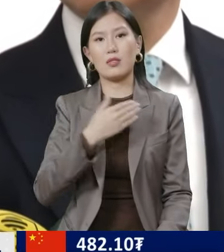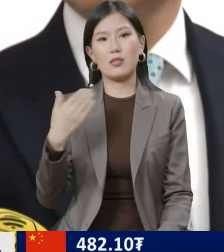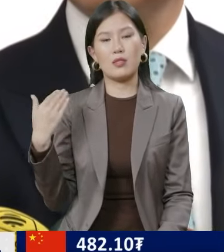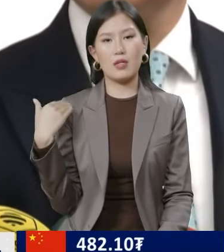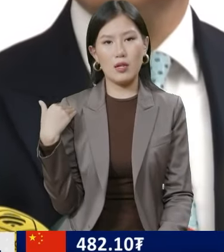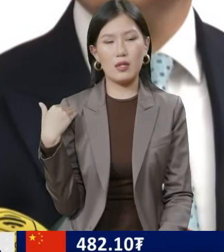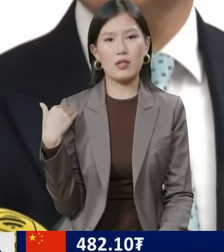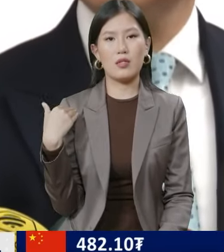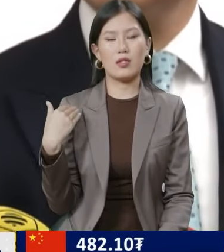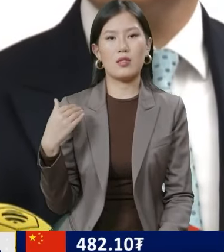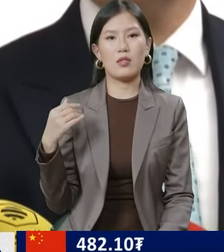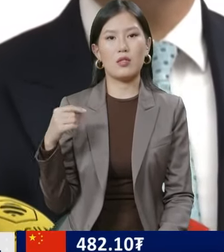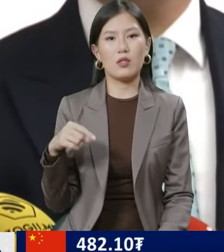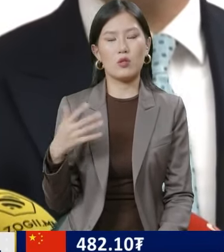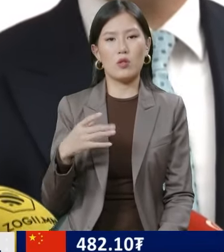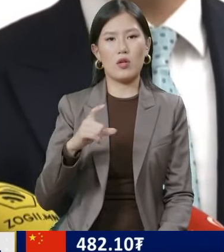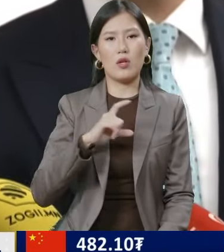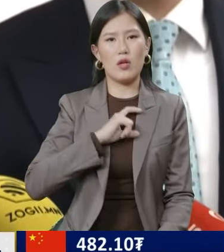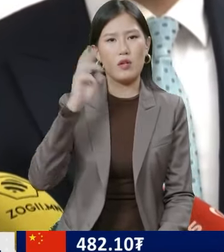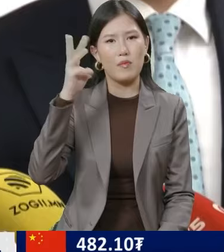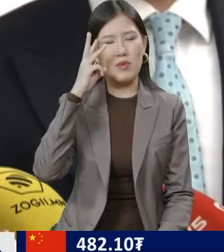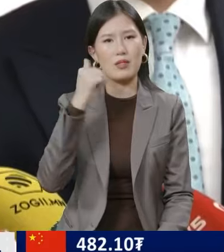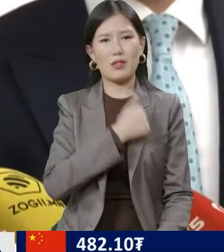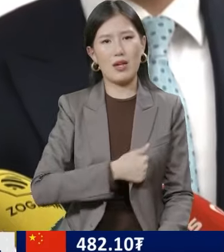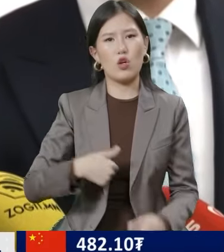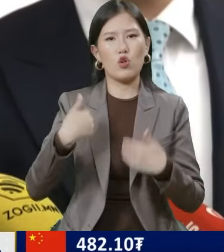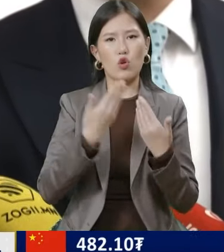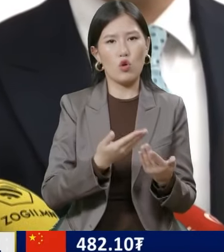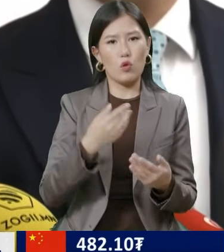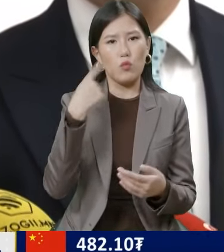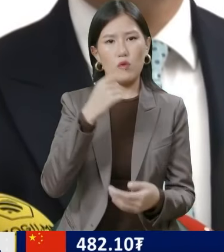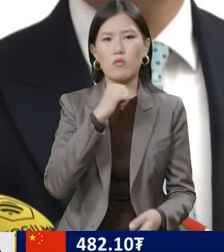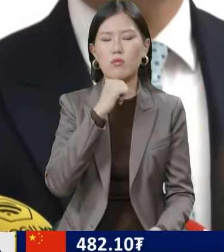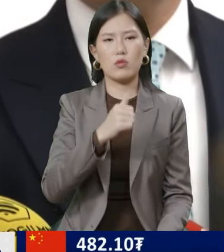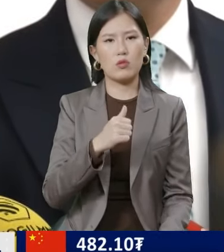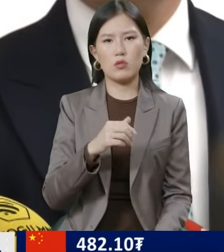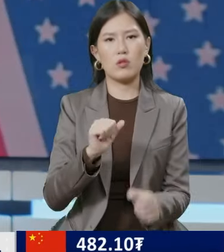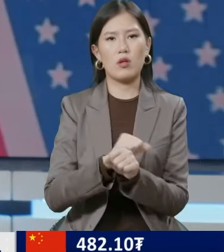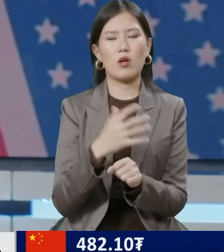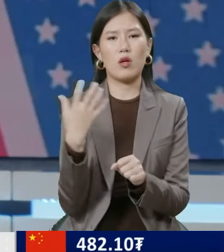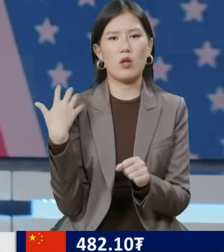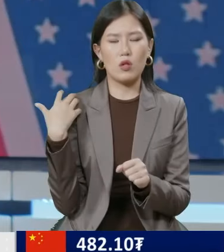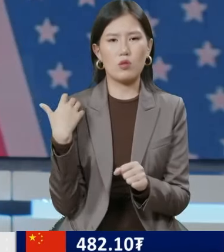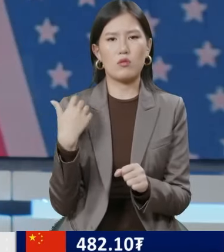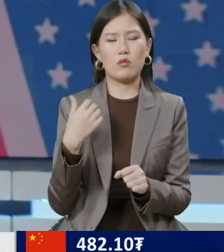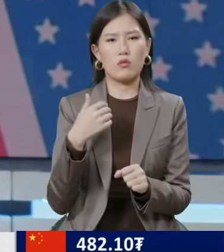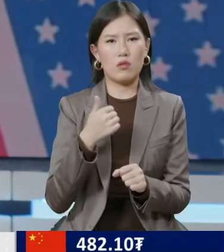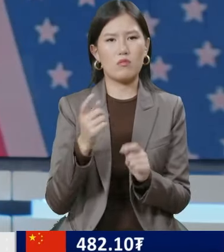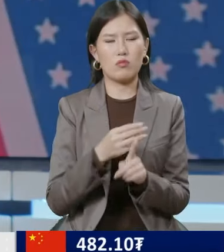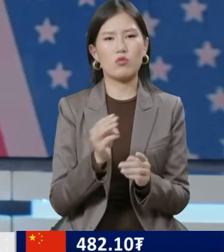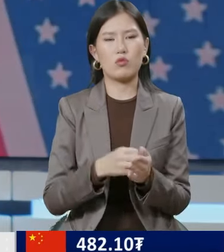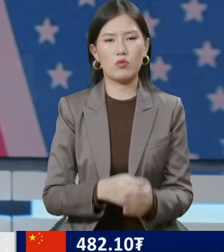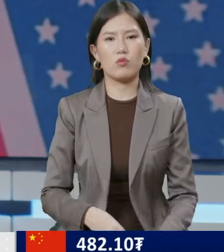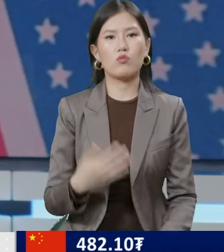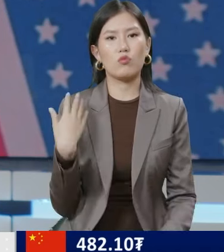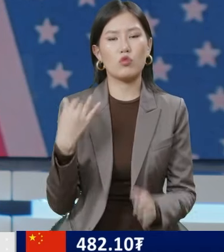тийм хэмжээшгүй хэрэг мэдлийг өгнө гэсэн үг биш. Хариуцлагын тогтолцоонууд байна. Өнгөрсөн 7-р